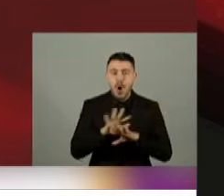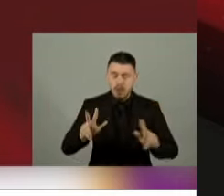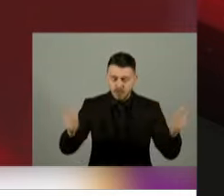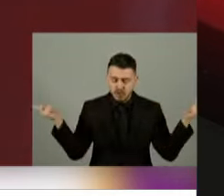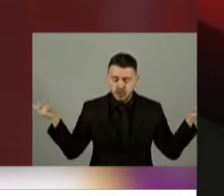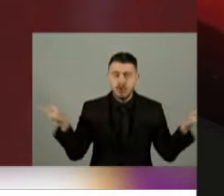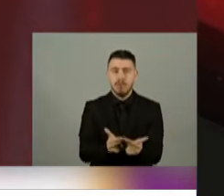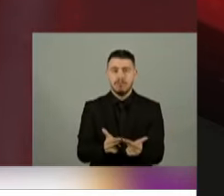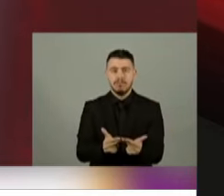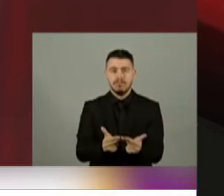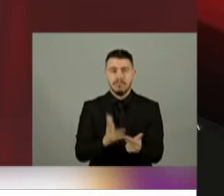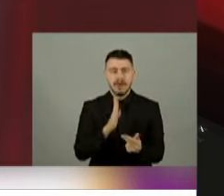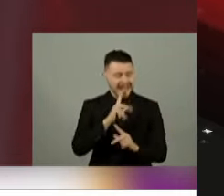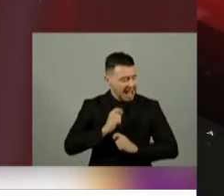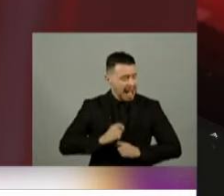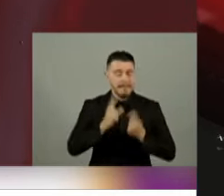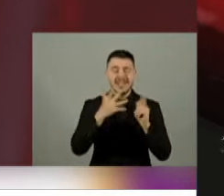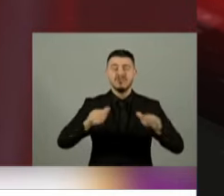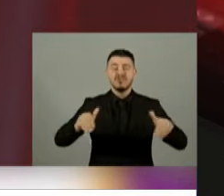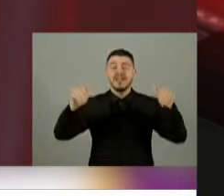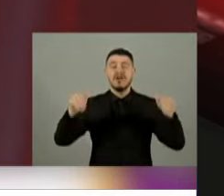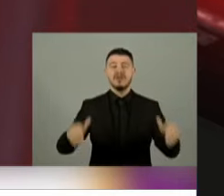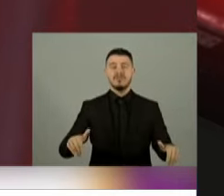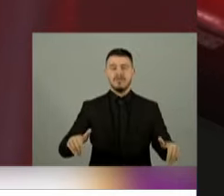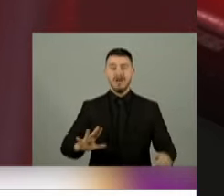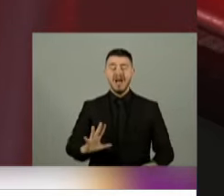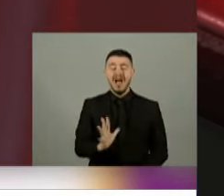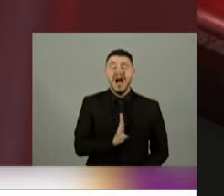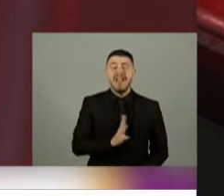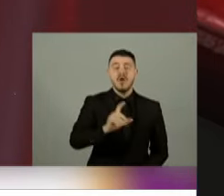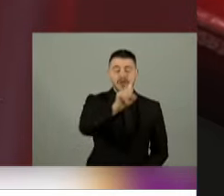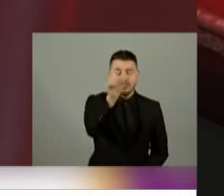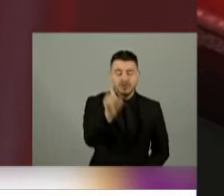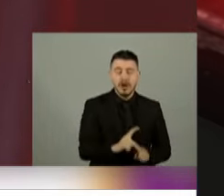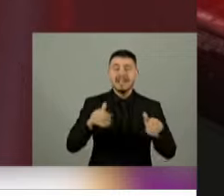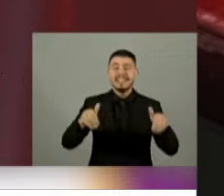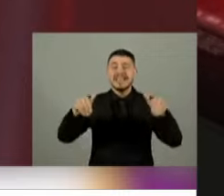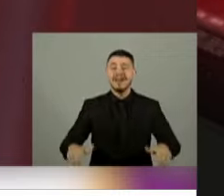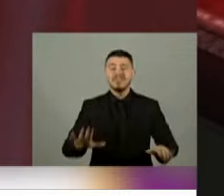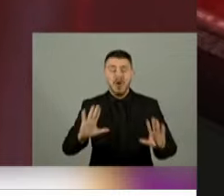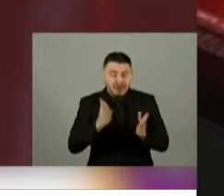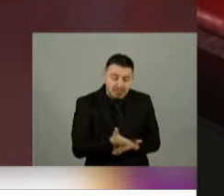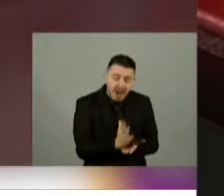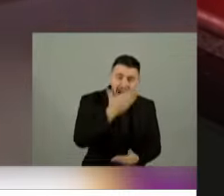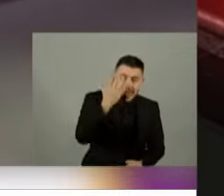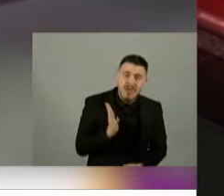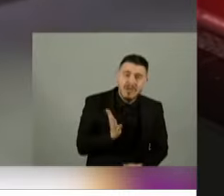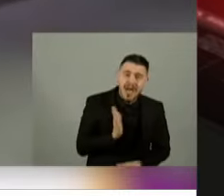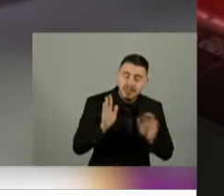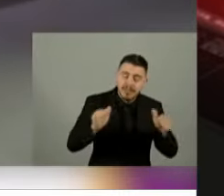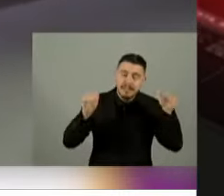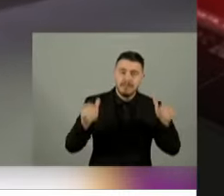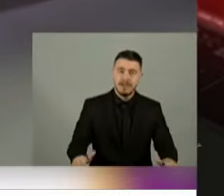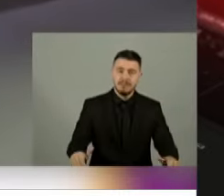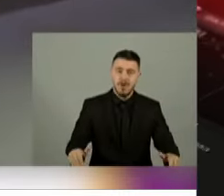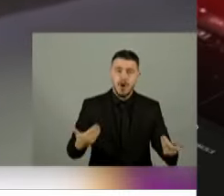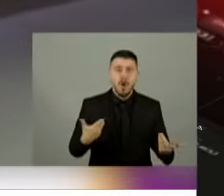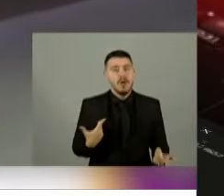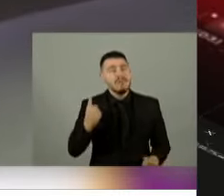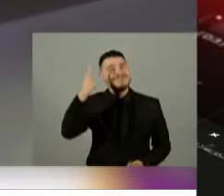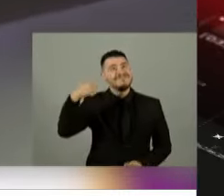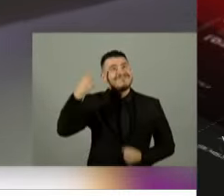ευρωεκλογές για να δει τα θέματα της ηγεσίας του, τα οποία είναι αυτή τη στιγμή φλέγοντα. Και αν θέλει να κάνει μια σοβαρή επανεκκίνηση, πρέπει